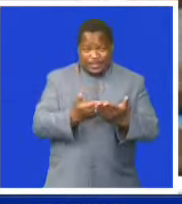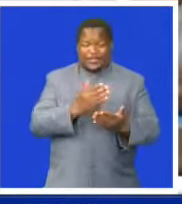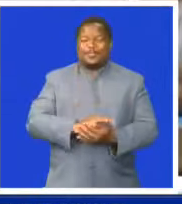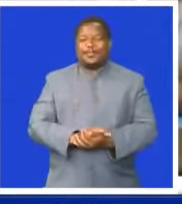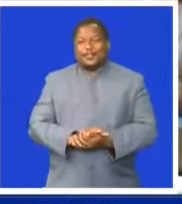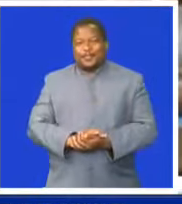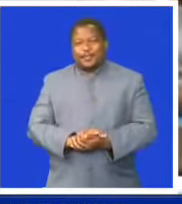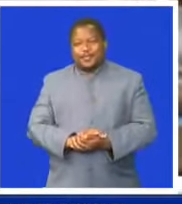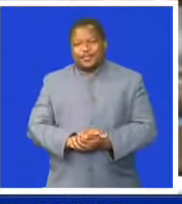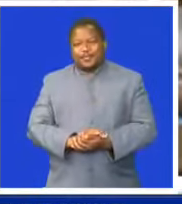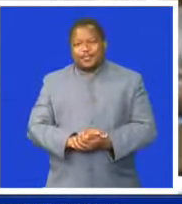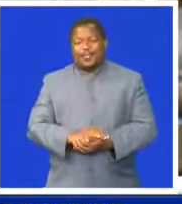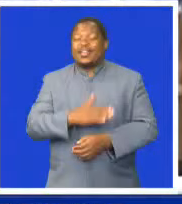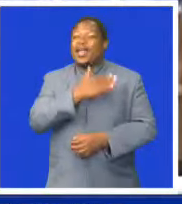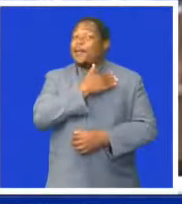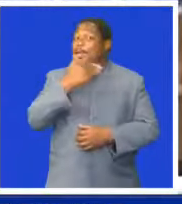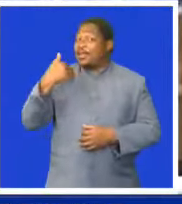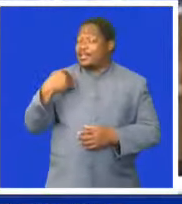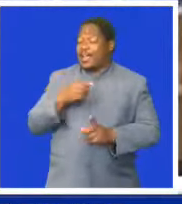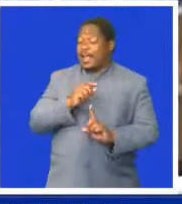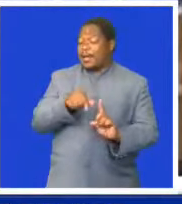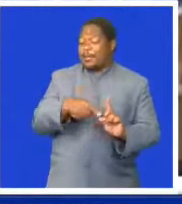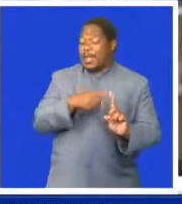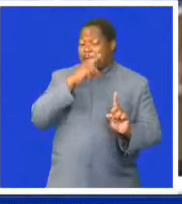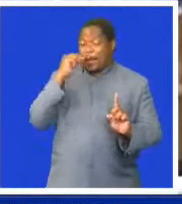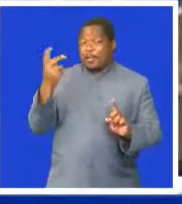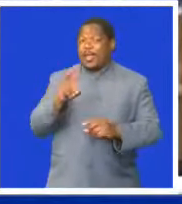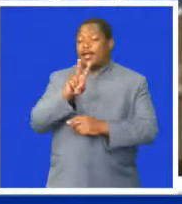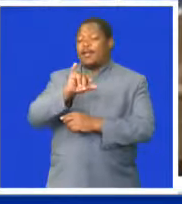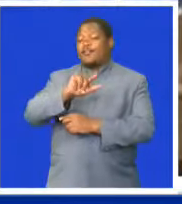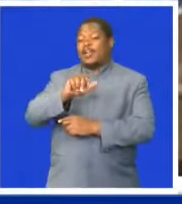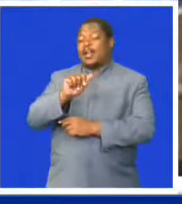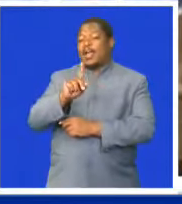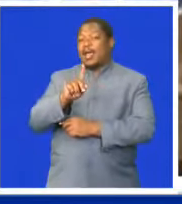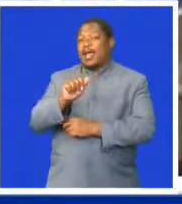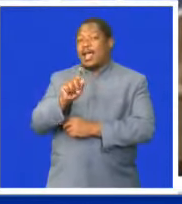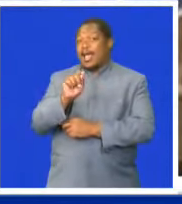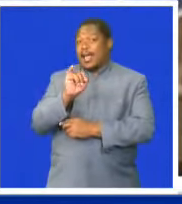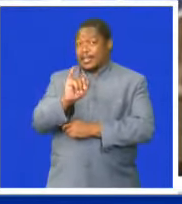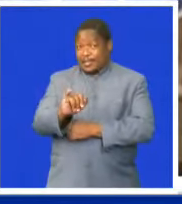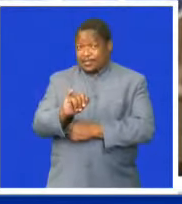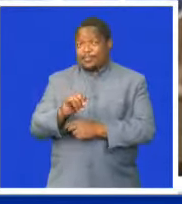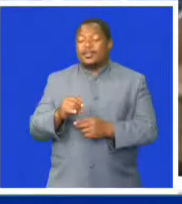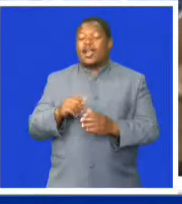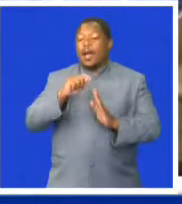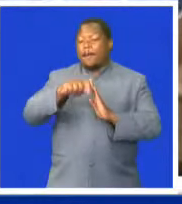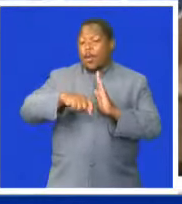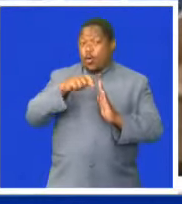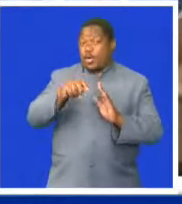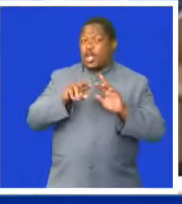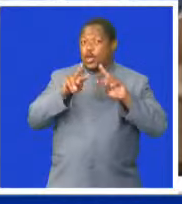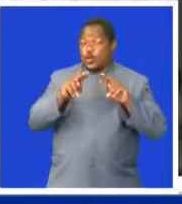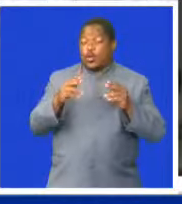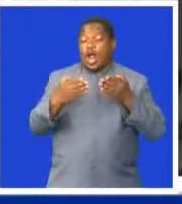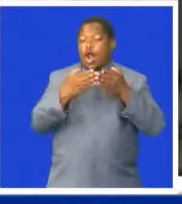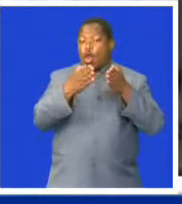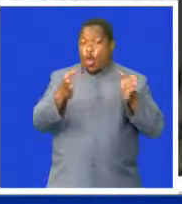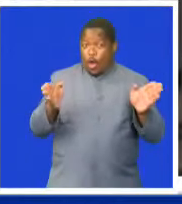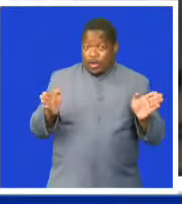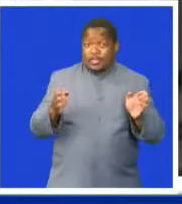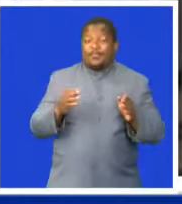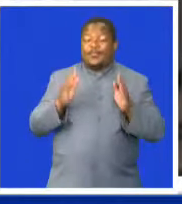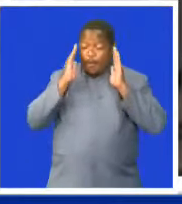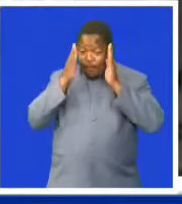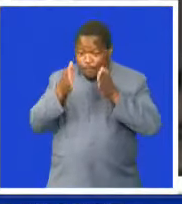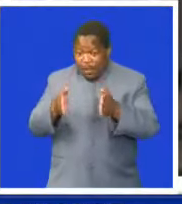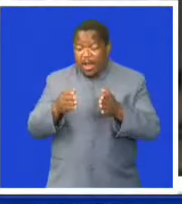neTindzaba temvelo Moses Vilakati seyisukumisele kusemthethweni luhlelo lokwatisa bomake labangemalunga ephalamende